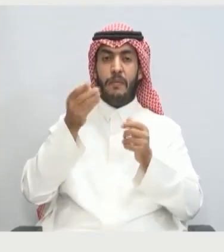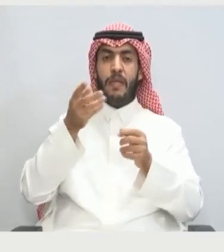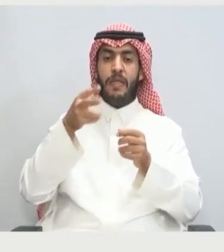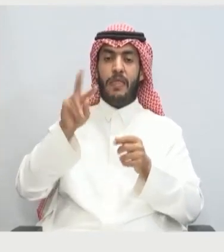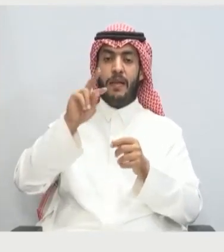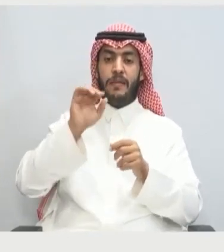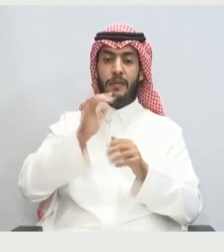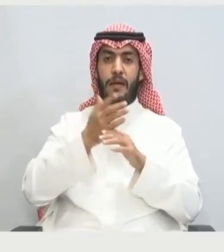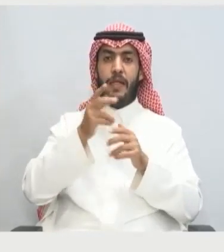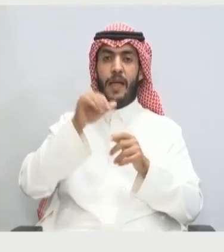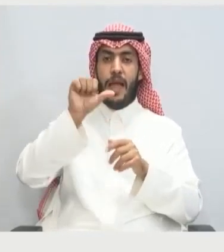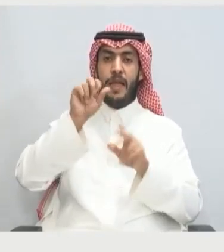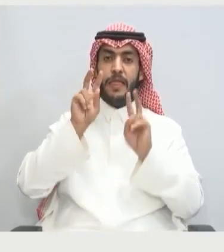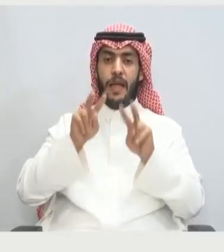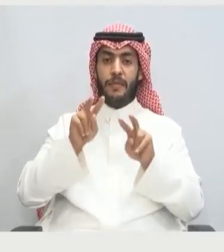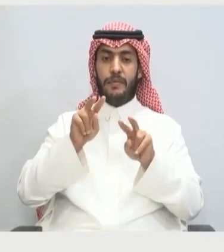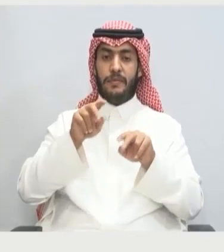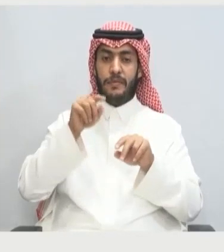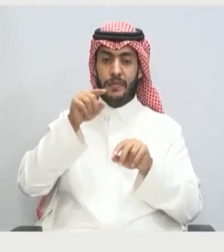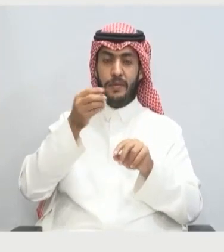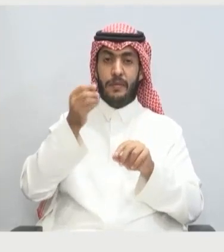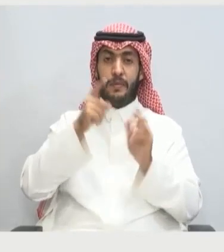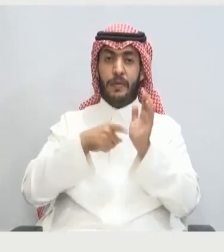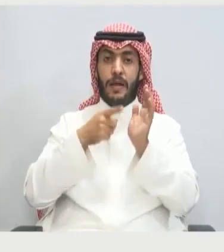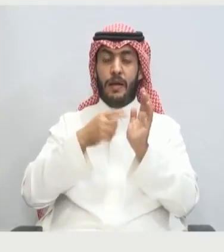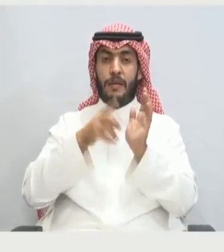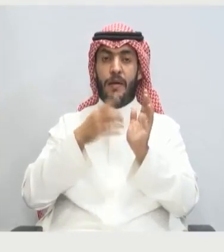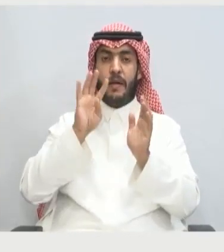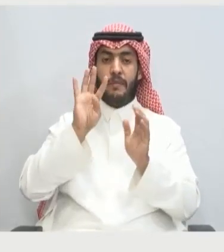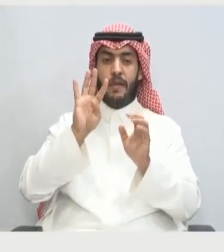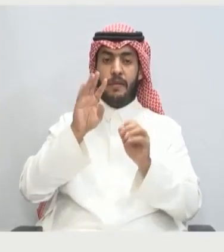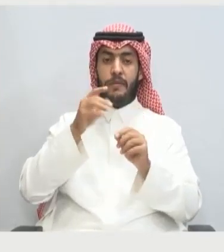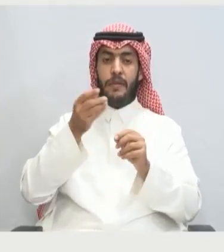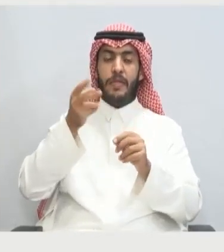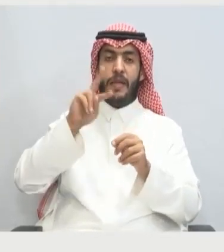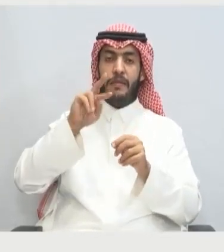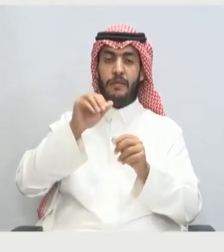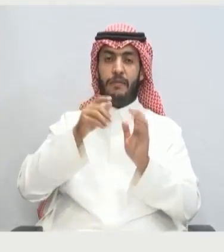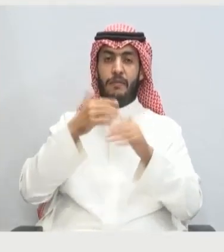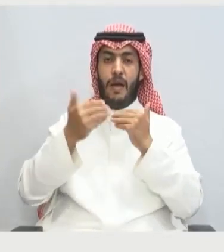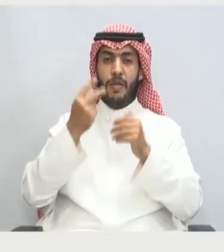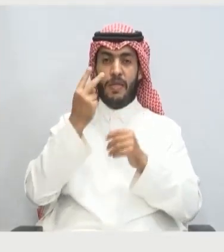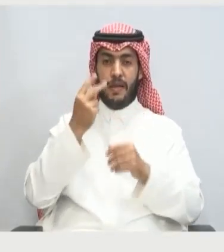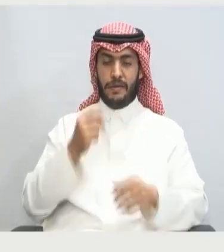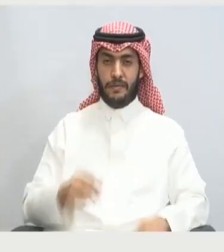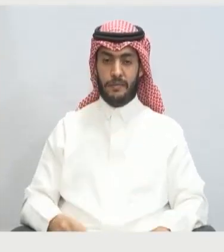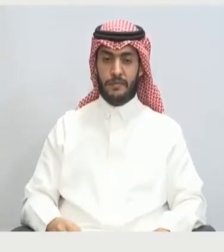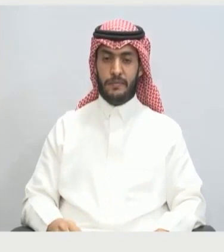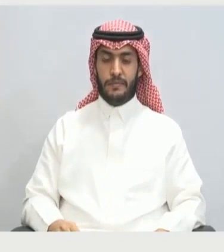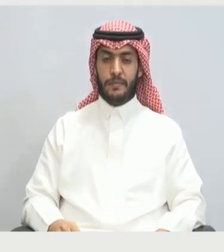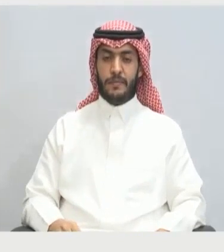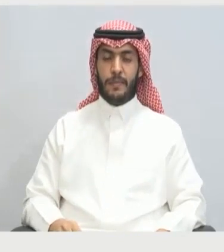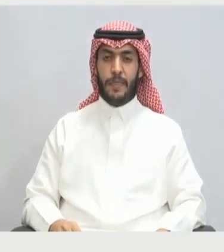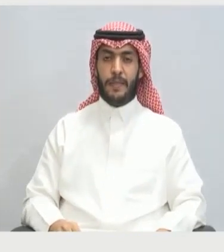تركيز الماده اي ثابته ولكن تضاعفت السرعه لدي اربع مرات عن المحاوله الثانيه